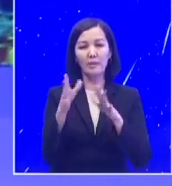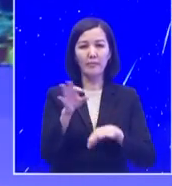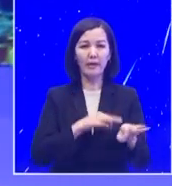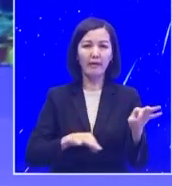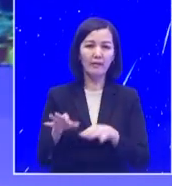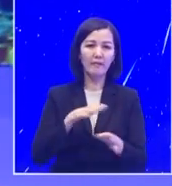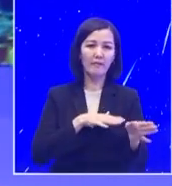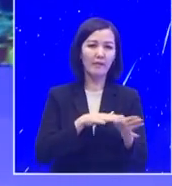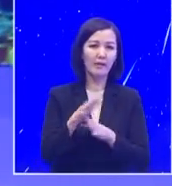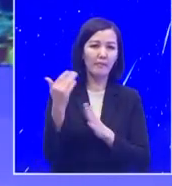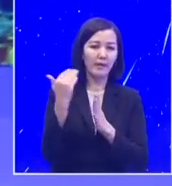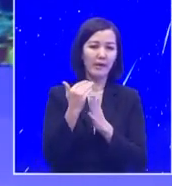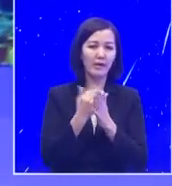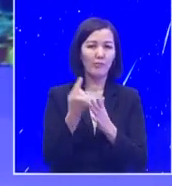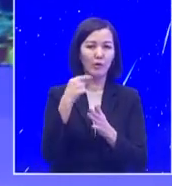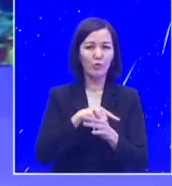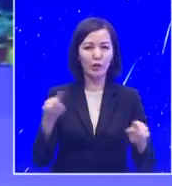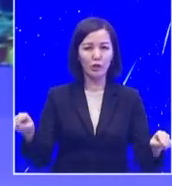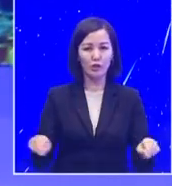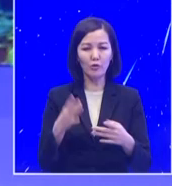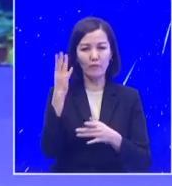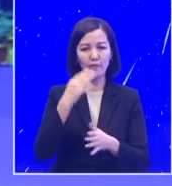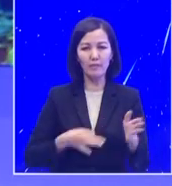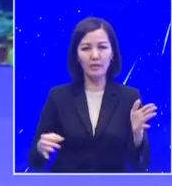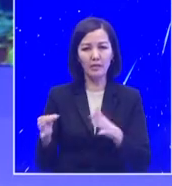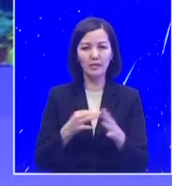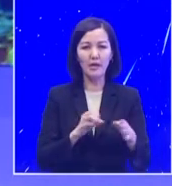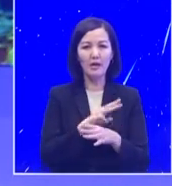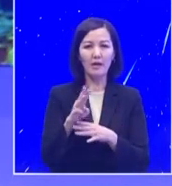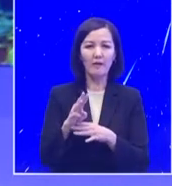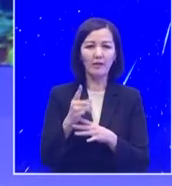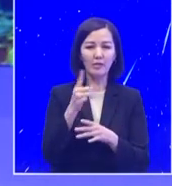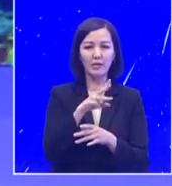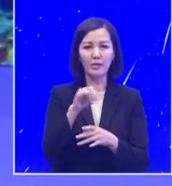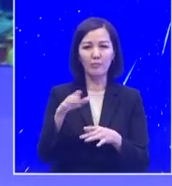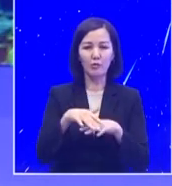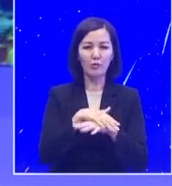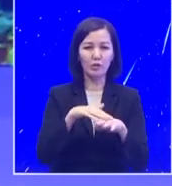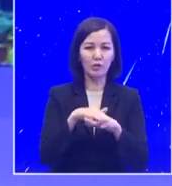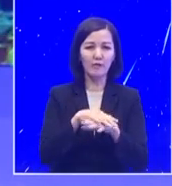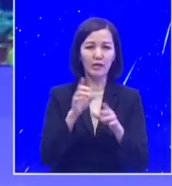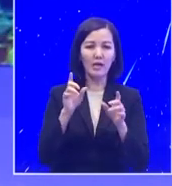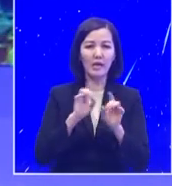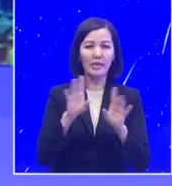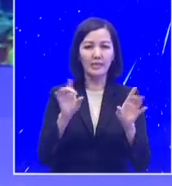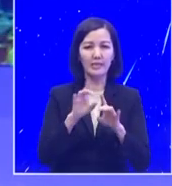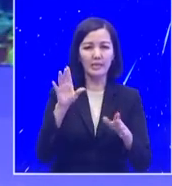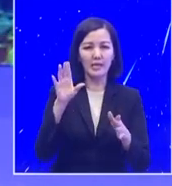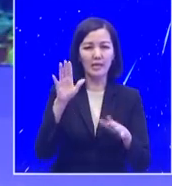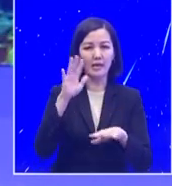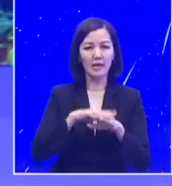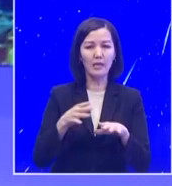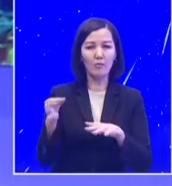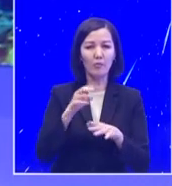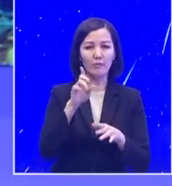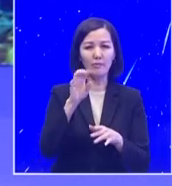585 проектов реализовано в рамках программы «Рухани Жангыру» в Алматинской области. Охвачено порядка 1 миллиона человек, рассказал аким